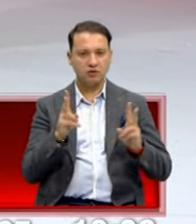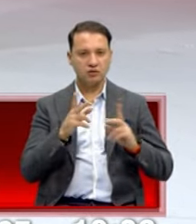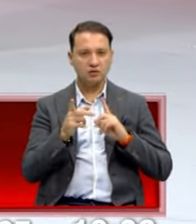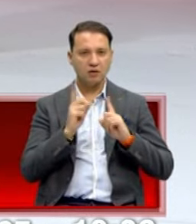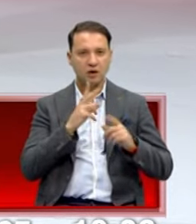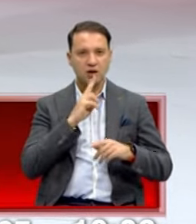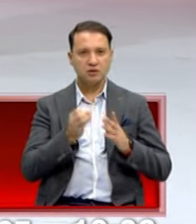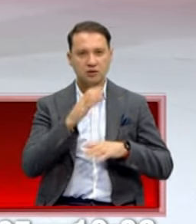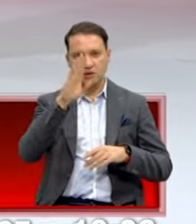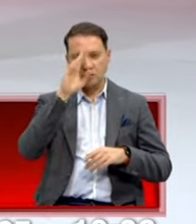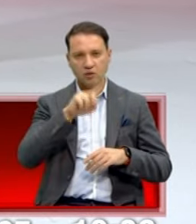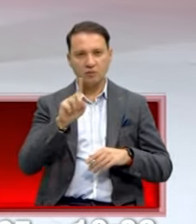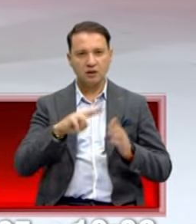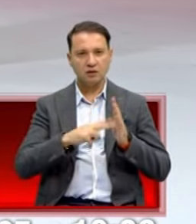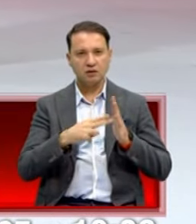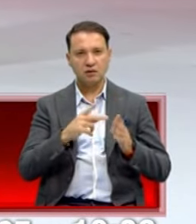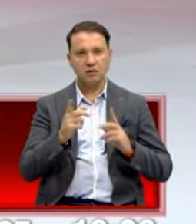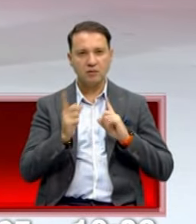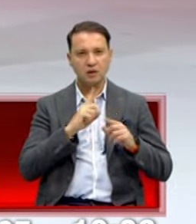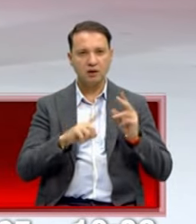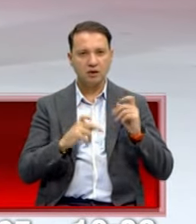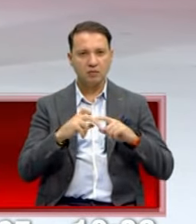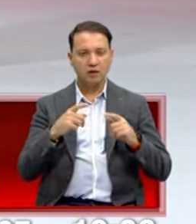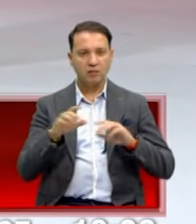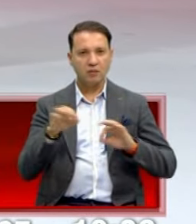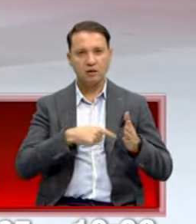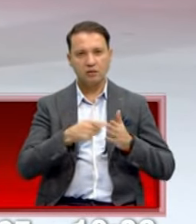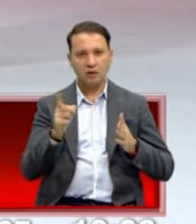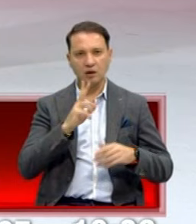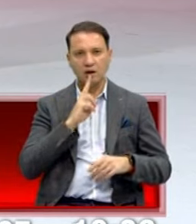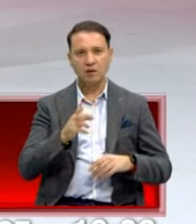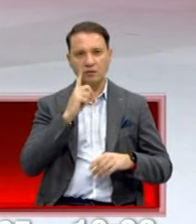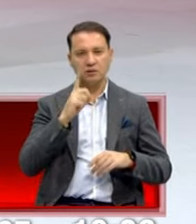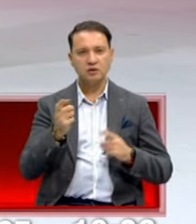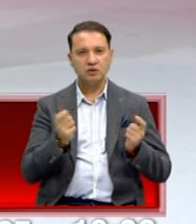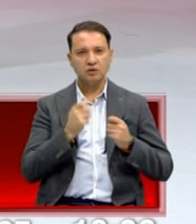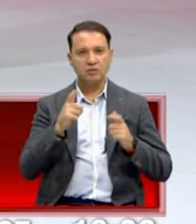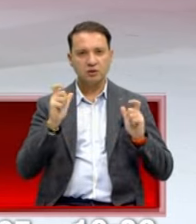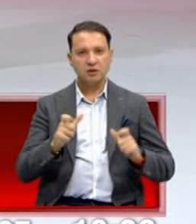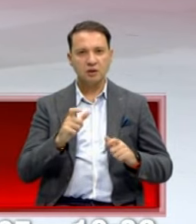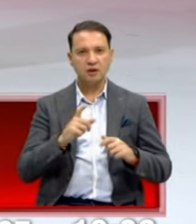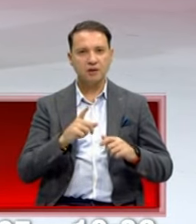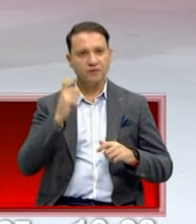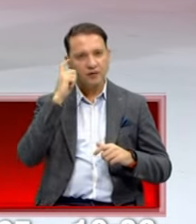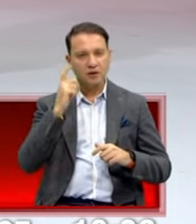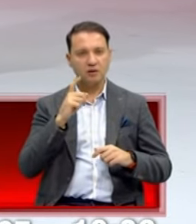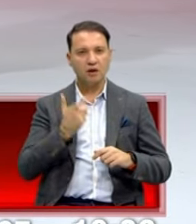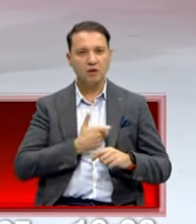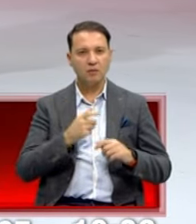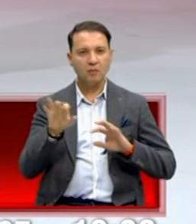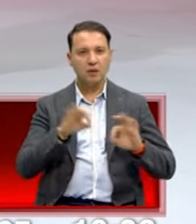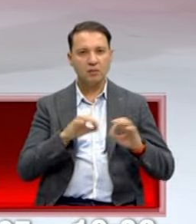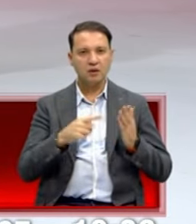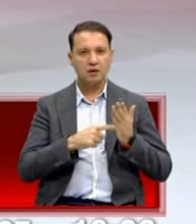çıktı. İstanbul 11. İdare Mahkemesi imar planını iptal etti. Kararda işlemde şehircilik ilke ve esaslarına,